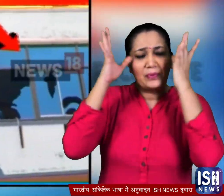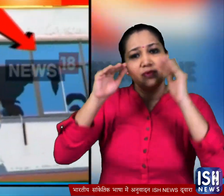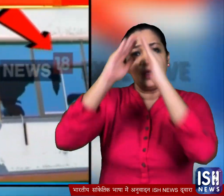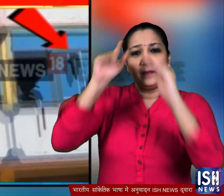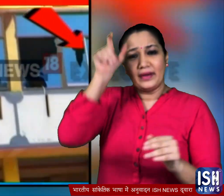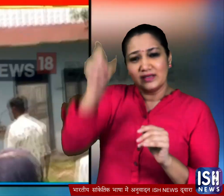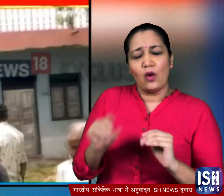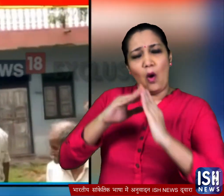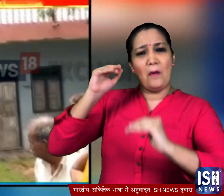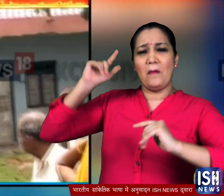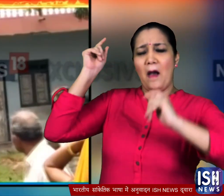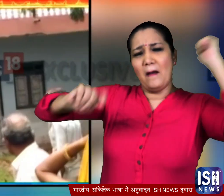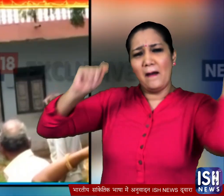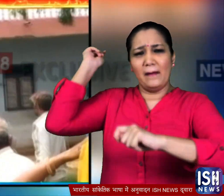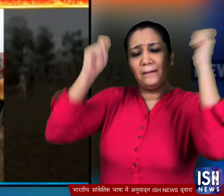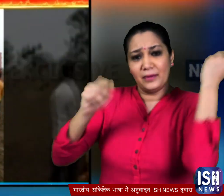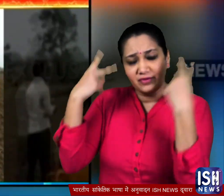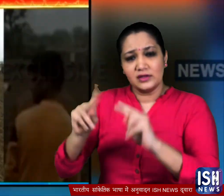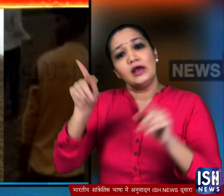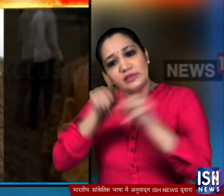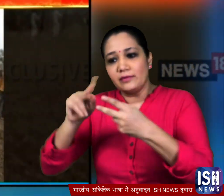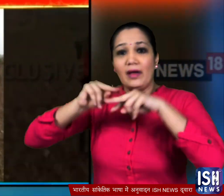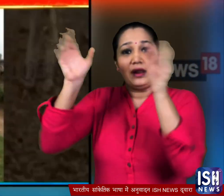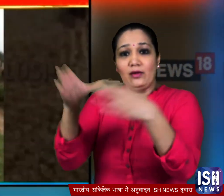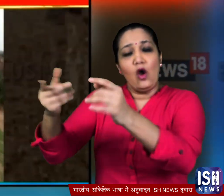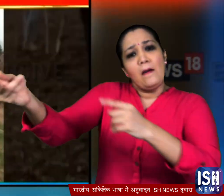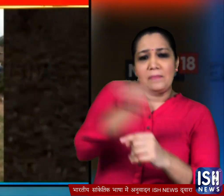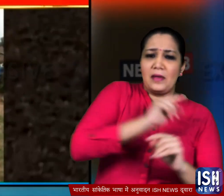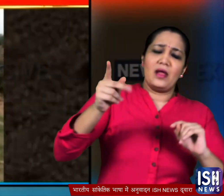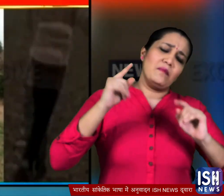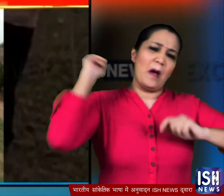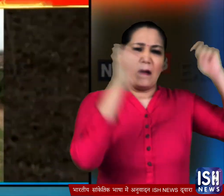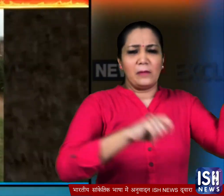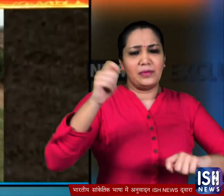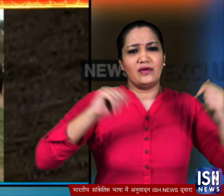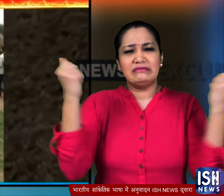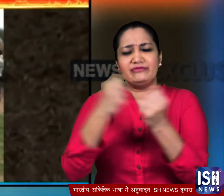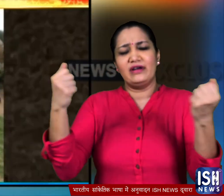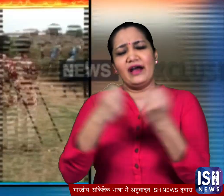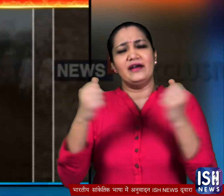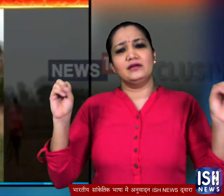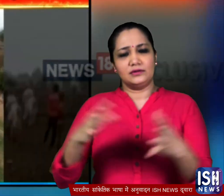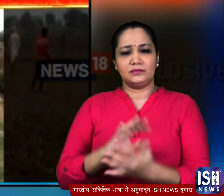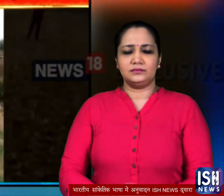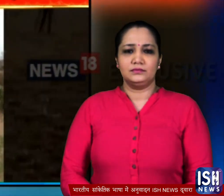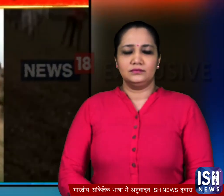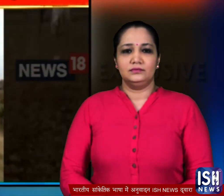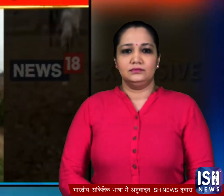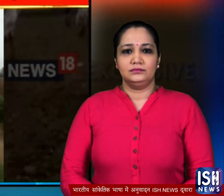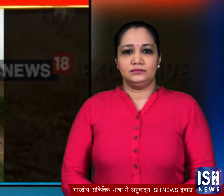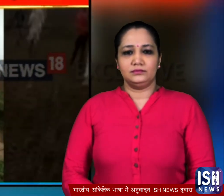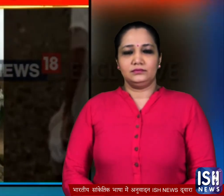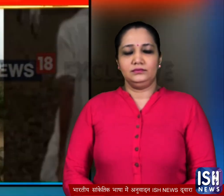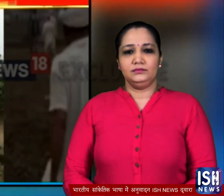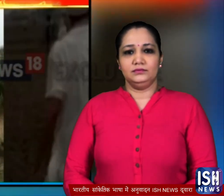के घर पर हमला बोल दिया। जवाब में दूसरी तरफ के लोगों ने भी मोर्चा संभाल लिया। देखते ही देखते वहां जोरदार हंगामा शुरू हो गया।